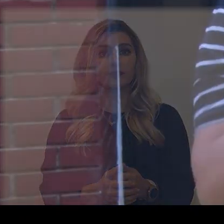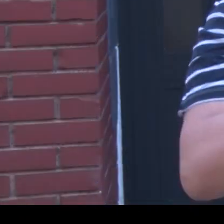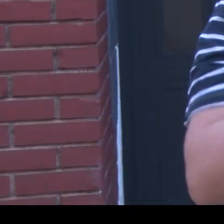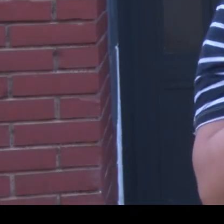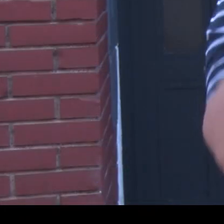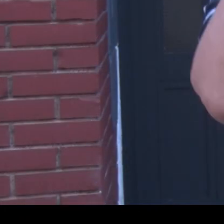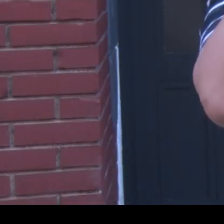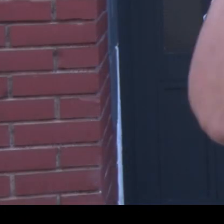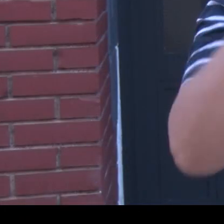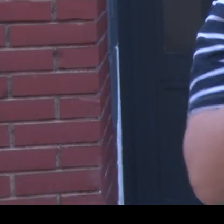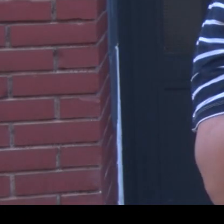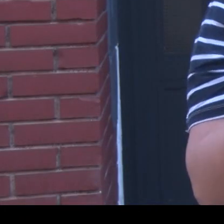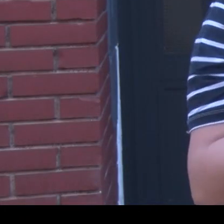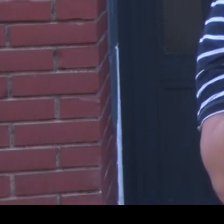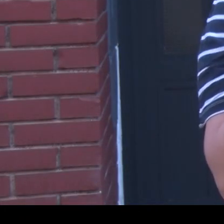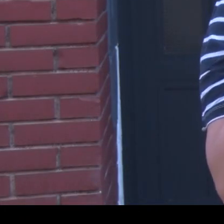Shumë e vështirë ka qenë.